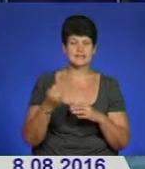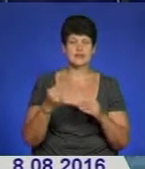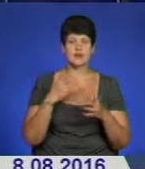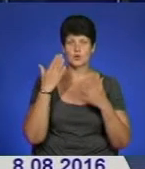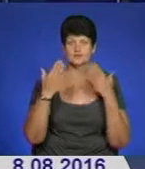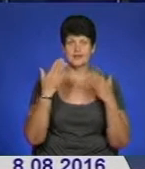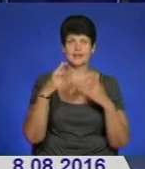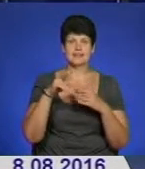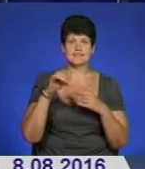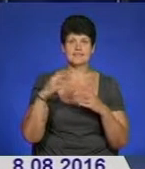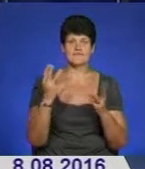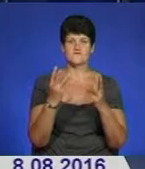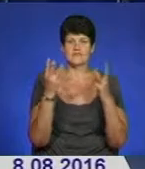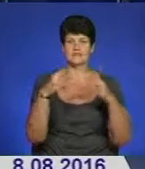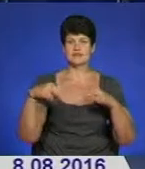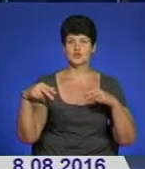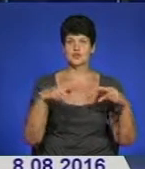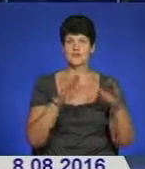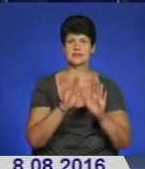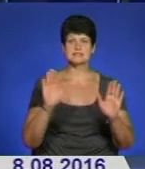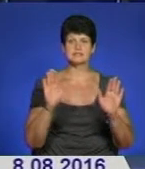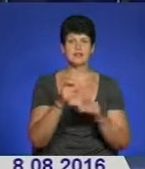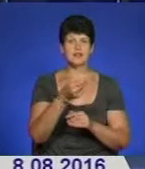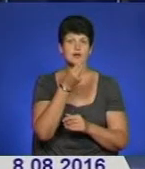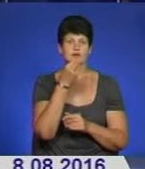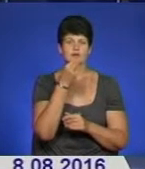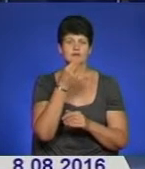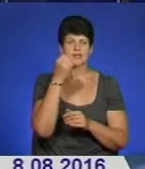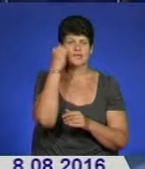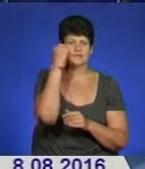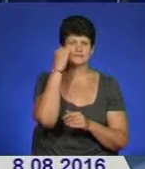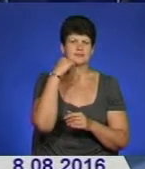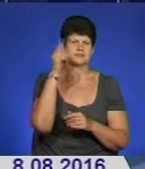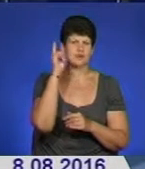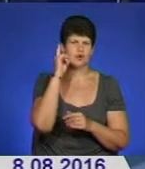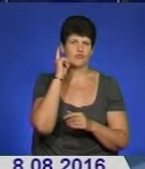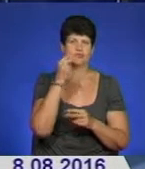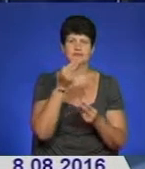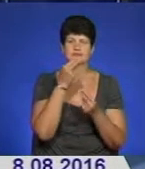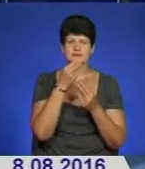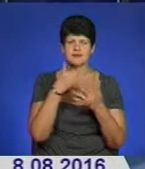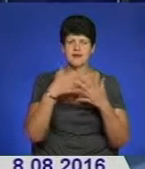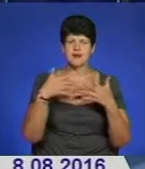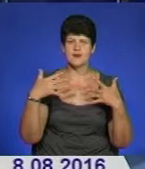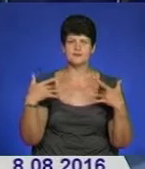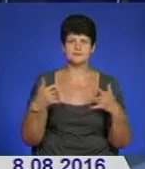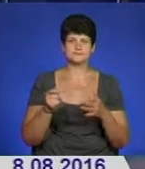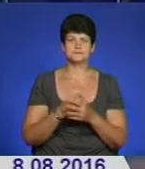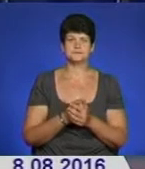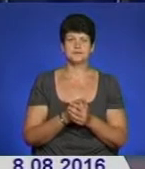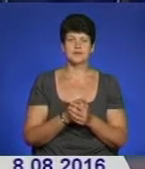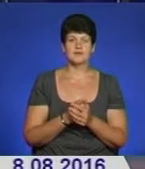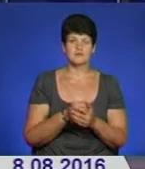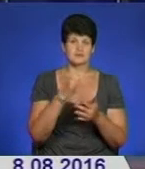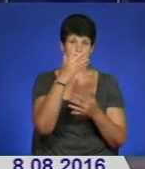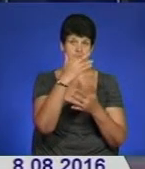біля Лемківської ватри, танцювали, співали, куштували старовинні страви, вправлялися у ковальстві-гончарстві.